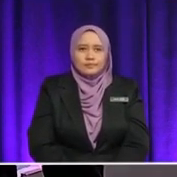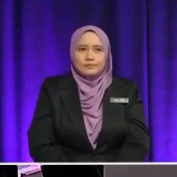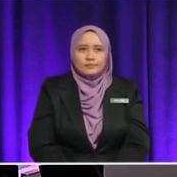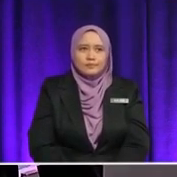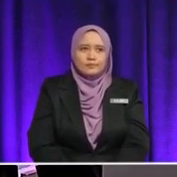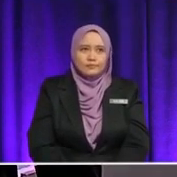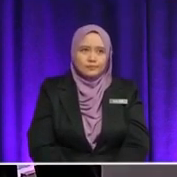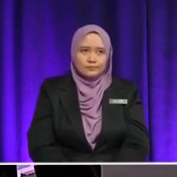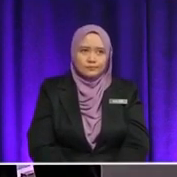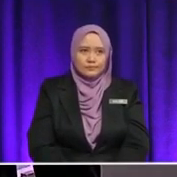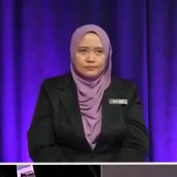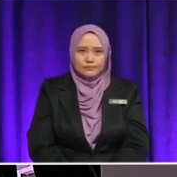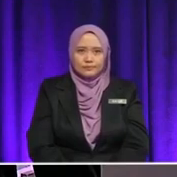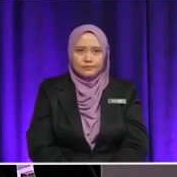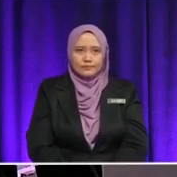baik-baik